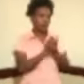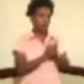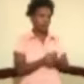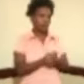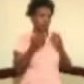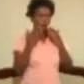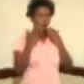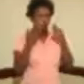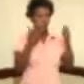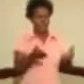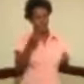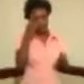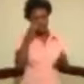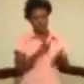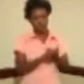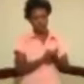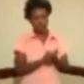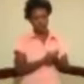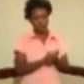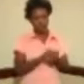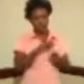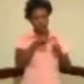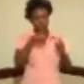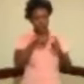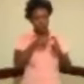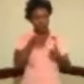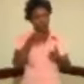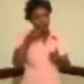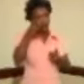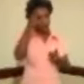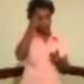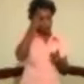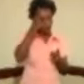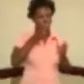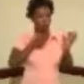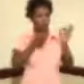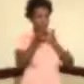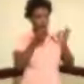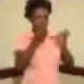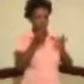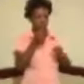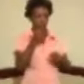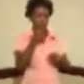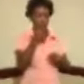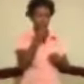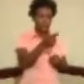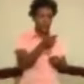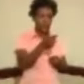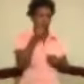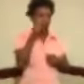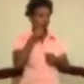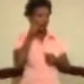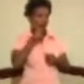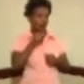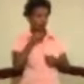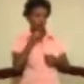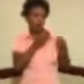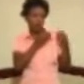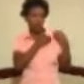avec moi, parce que bon, plus de popularité. L'on parle en 10 petites filles, pas sorti avec Michel Martelly, c'est les petites filles avant de sortir à Michel